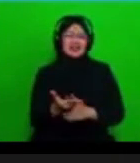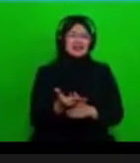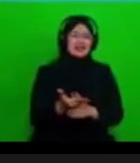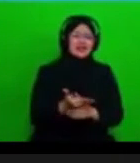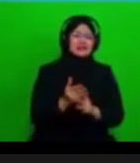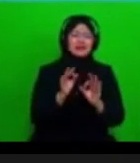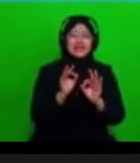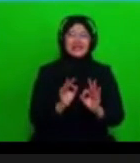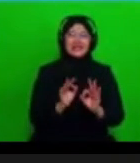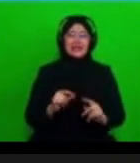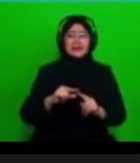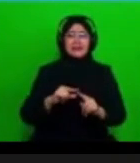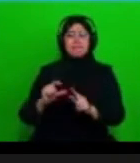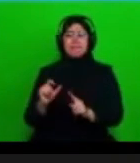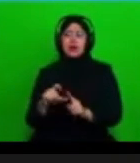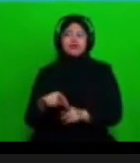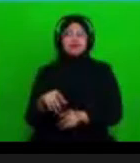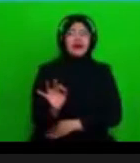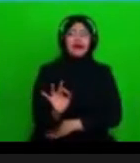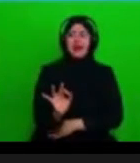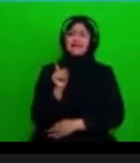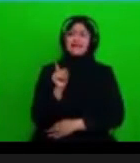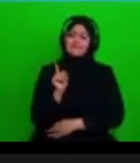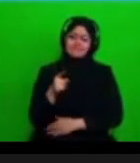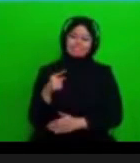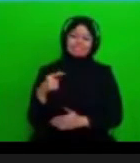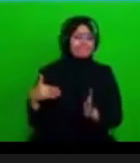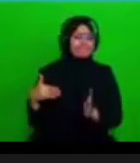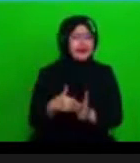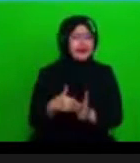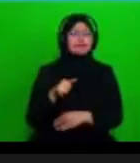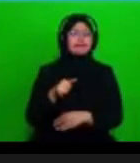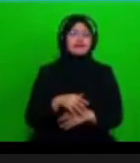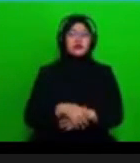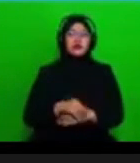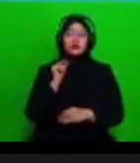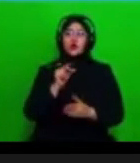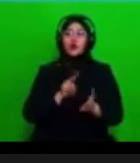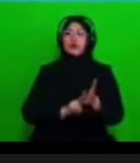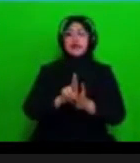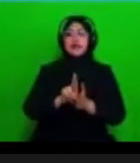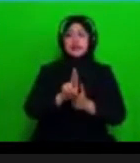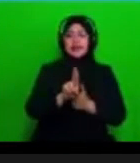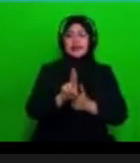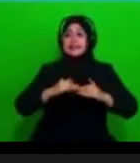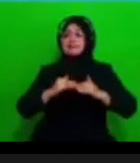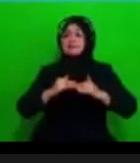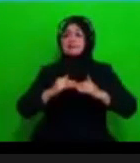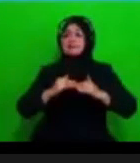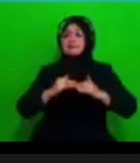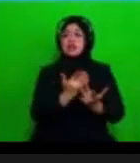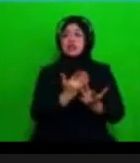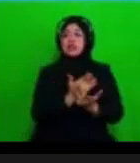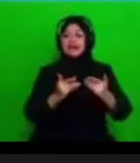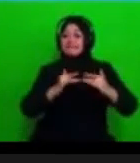tidak memiliki akses pendidikan prasekolah. Ini juga tantangan. Kemudian untuk jenjang pendidikan tinggi di bagian bawah,